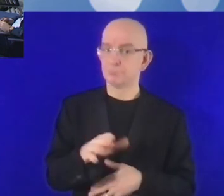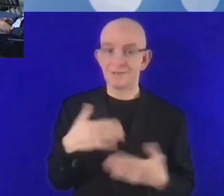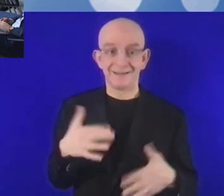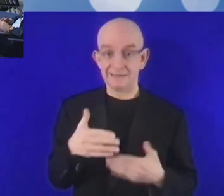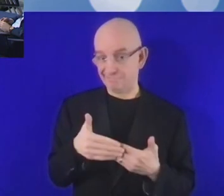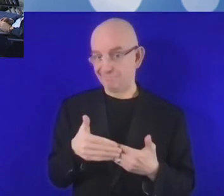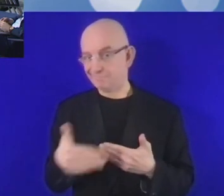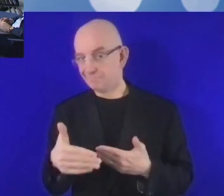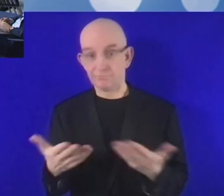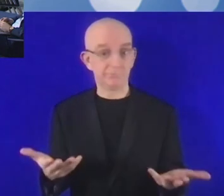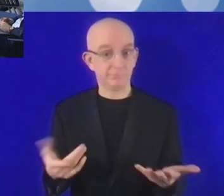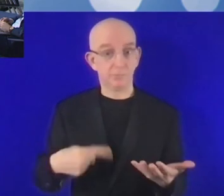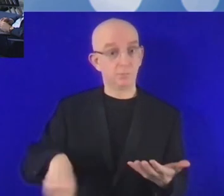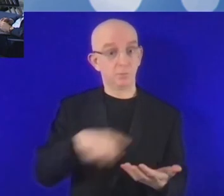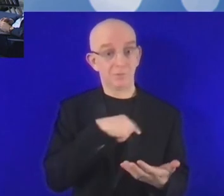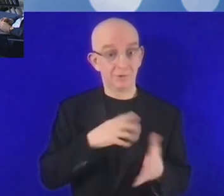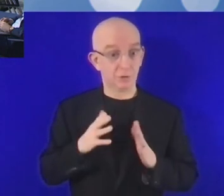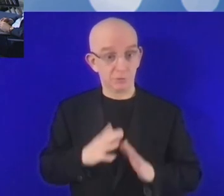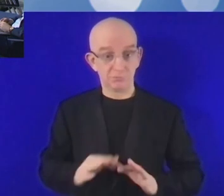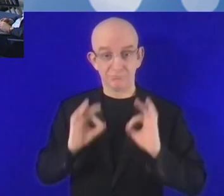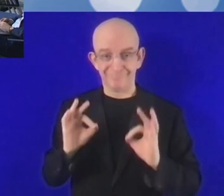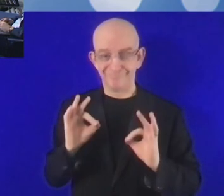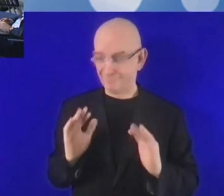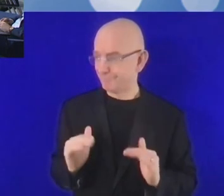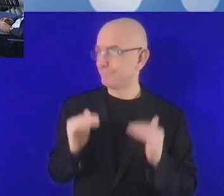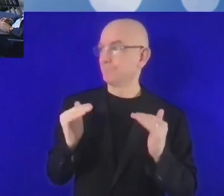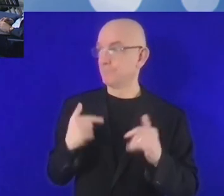的时间能成为更好的我们。